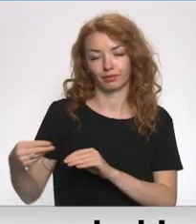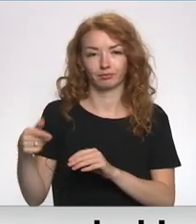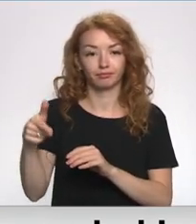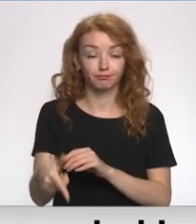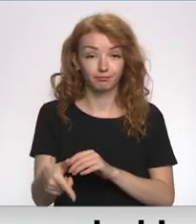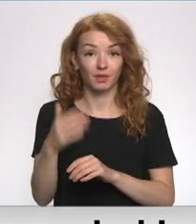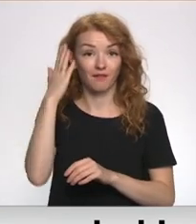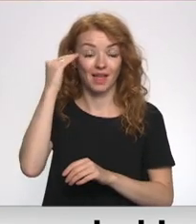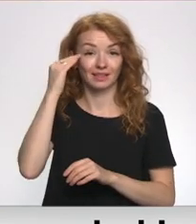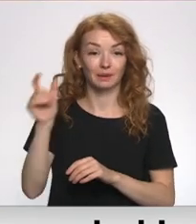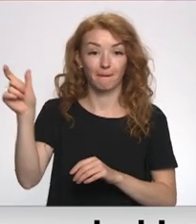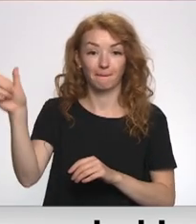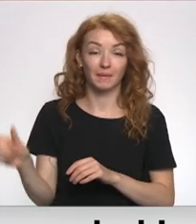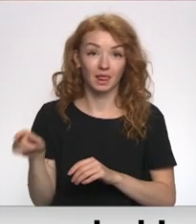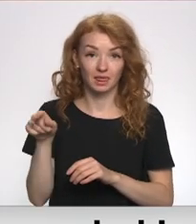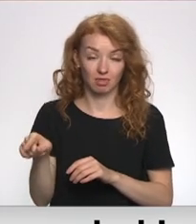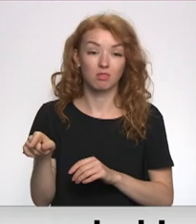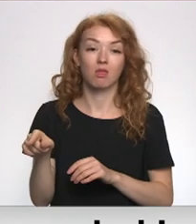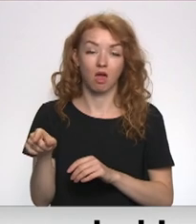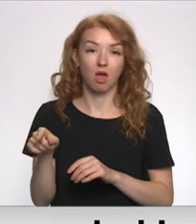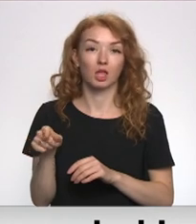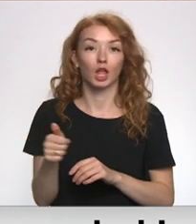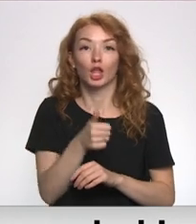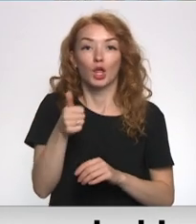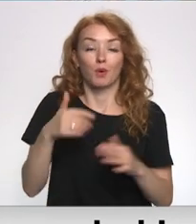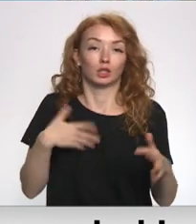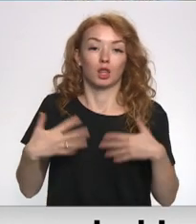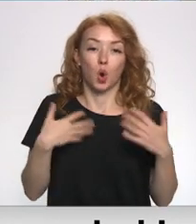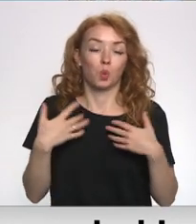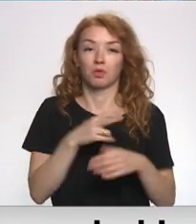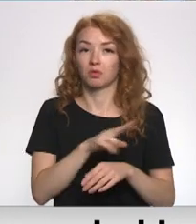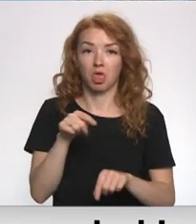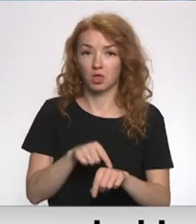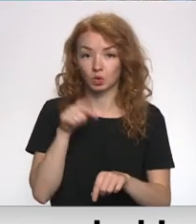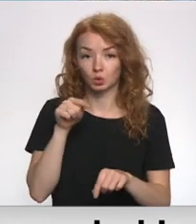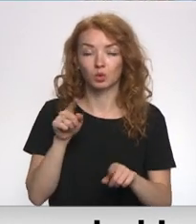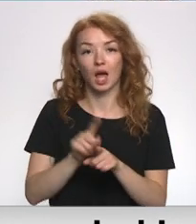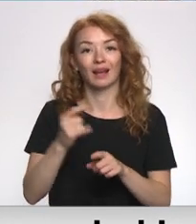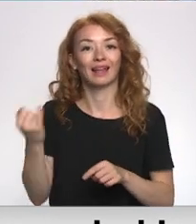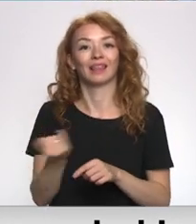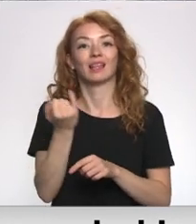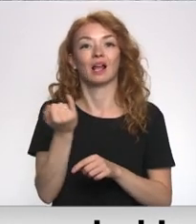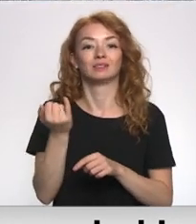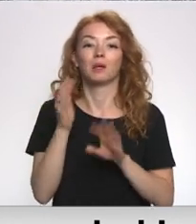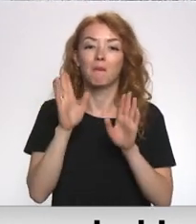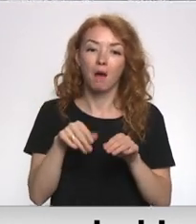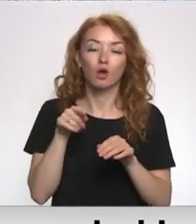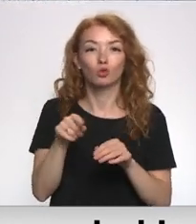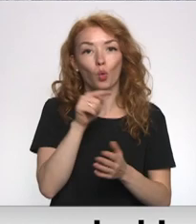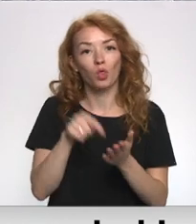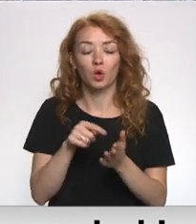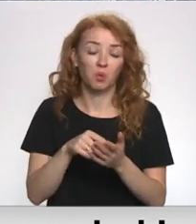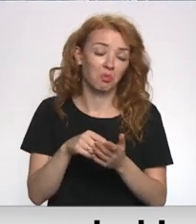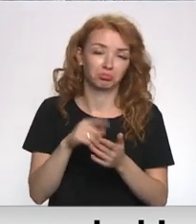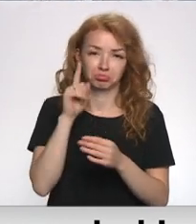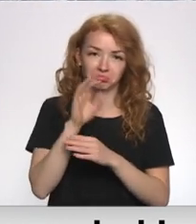Ventspilnieki, kuru piekrastē notikusi iespējamā traģēdija, īpašu satraukumu neizjūt, kā arī interesi par notikušo neizrāda.